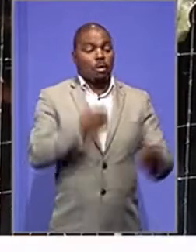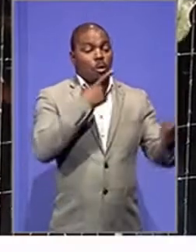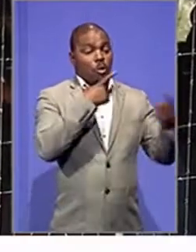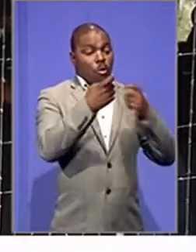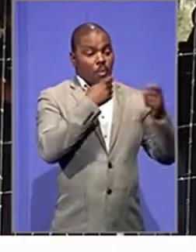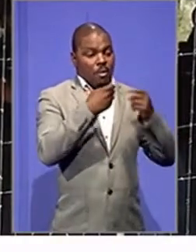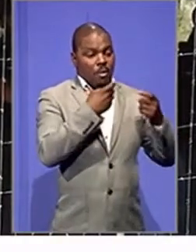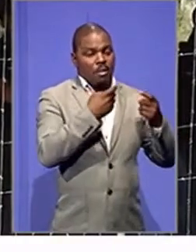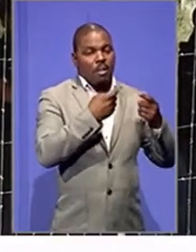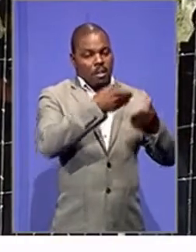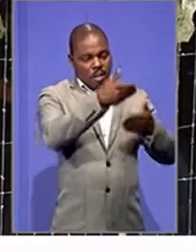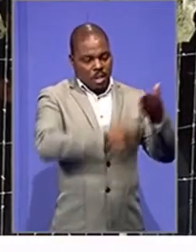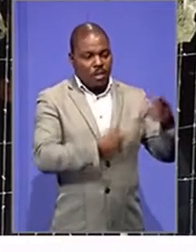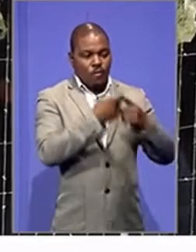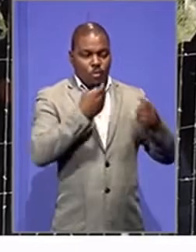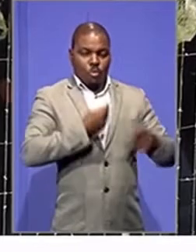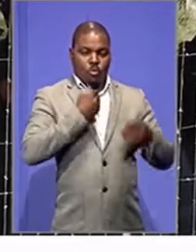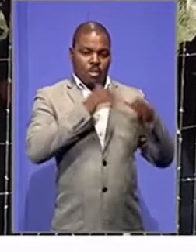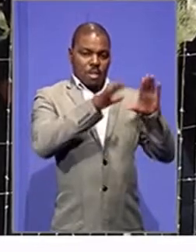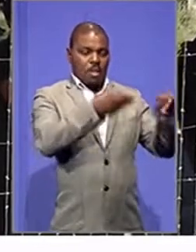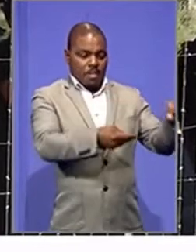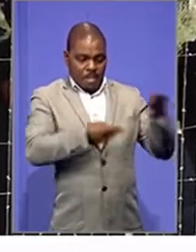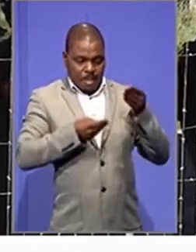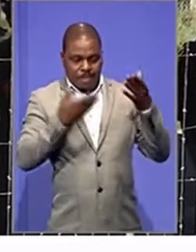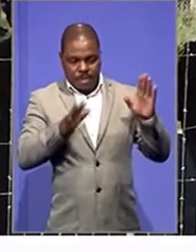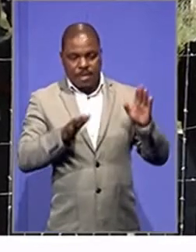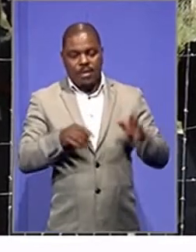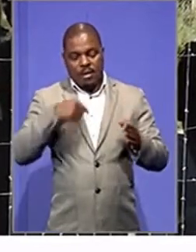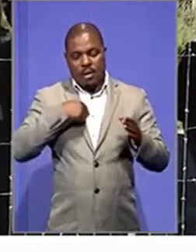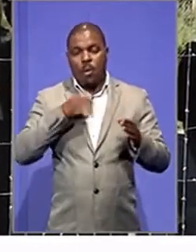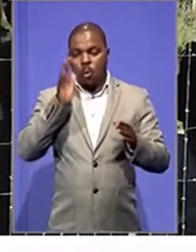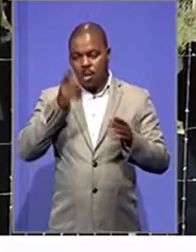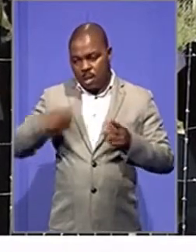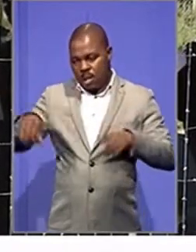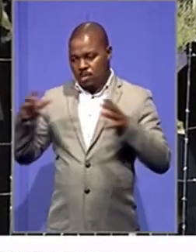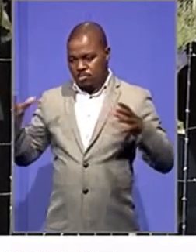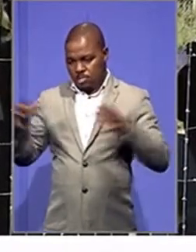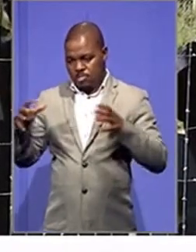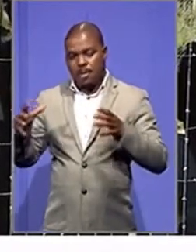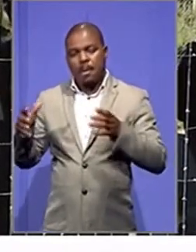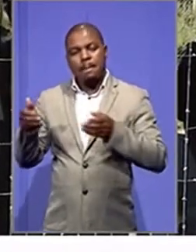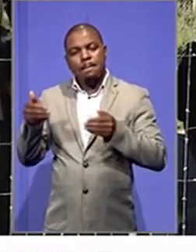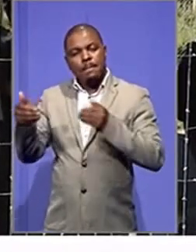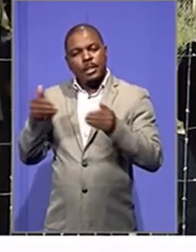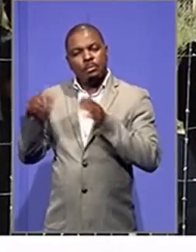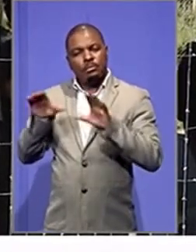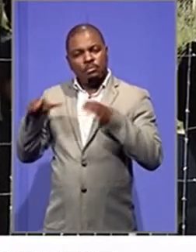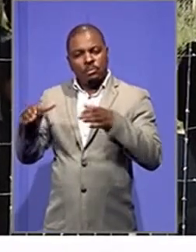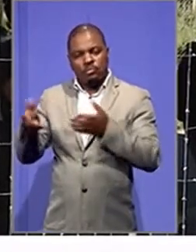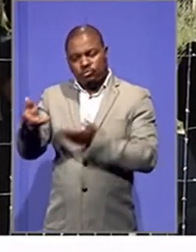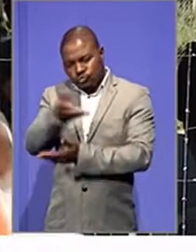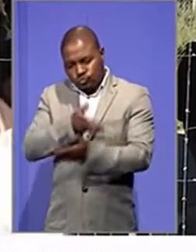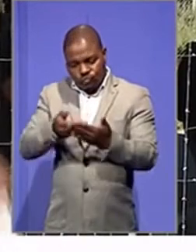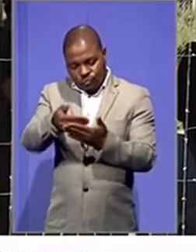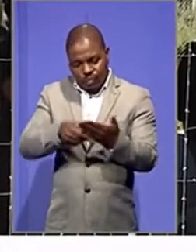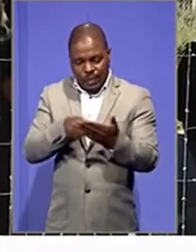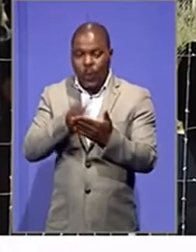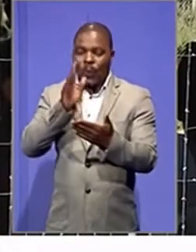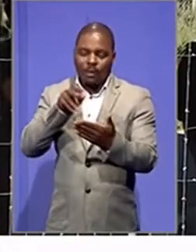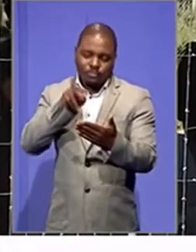ya Youth League re tla dula mo fatshe jaaka management re sekaseke and